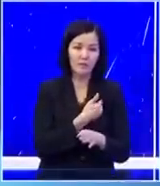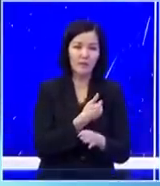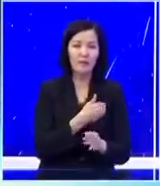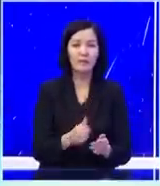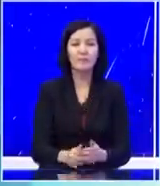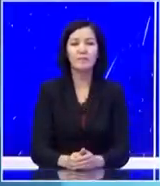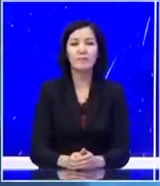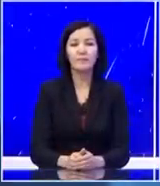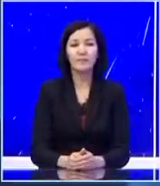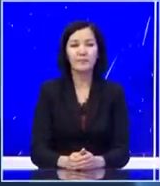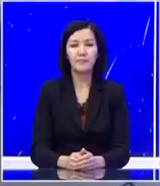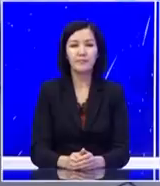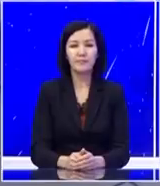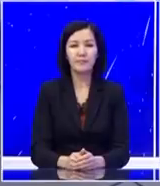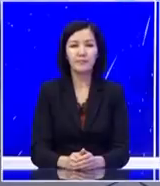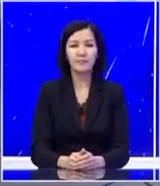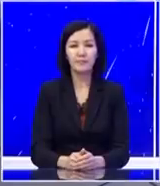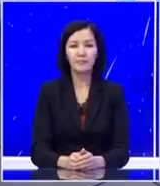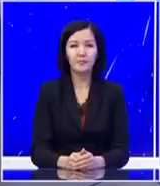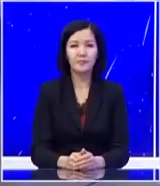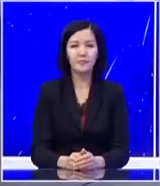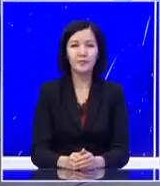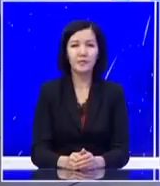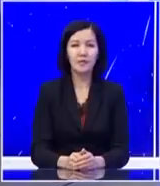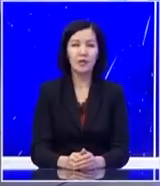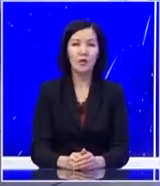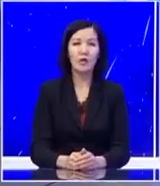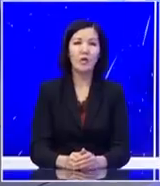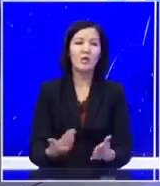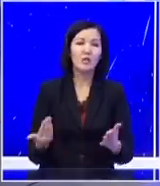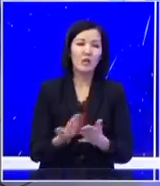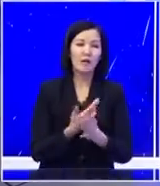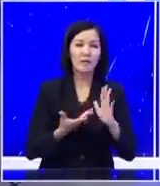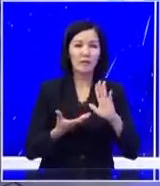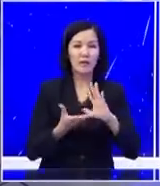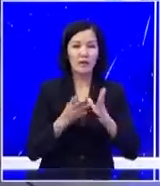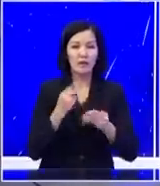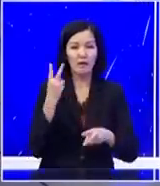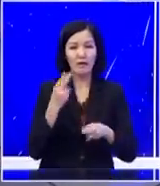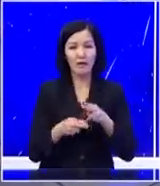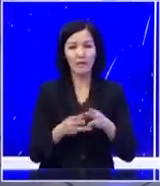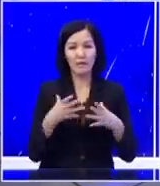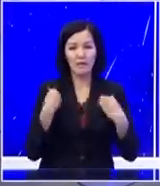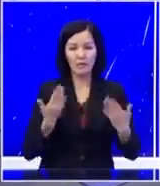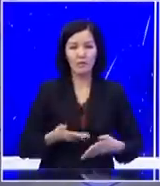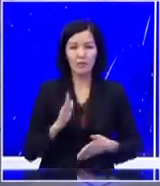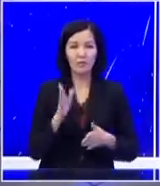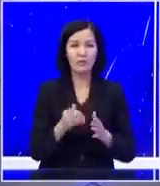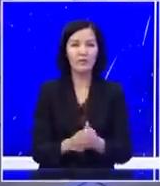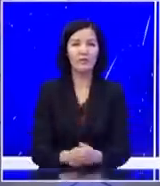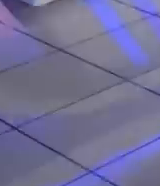Қалиев, Жетісу телеарнасы. Қадірменді көрермен, бүгінге дайындаған ақпарат осындай. Аман сау болыңыздар.